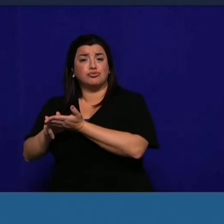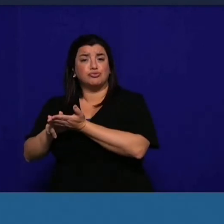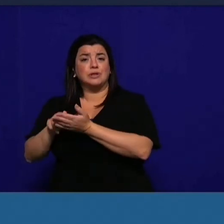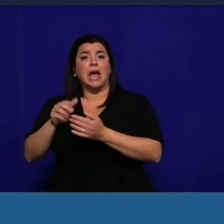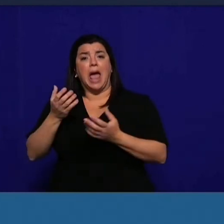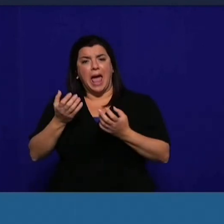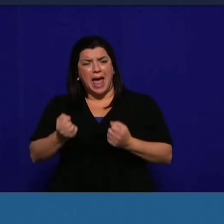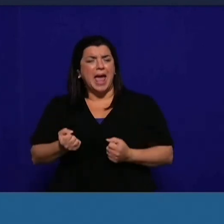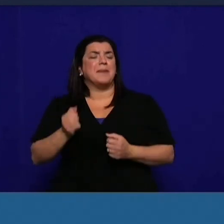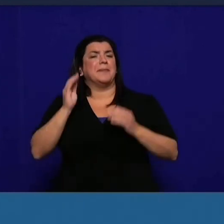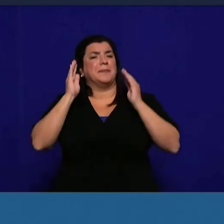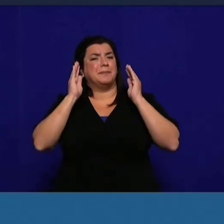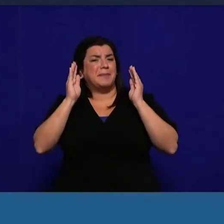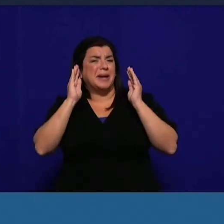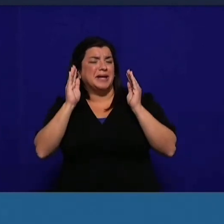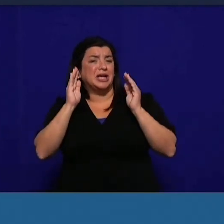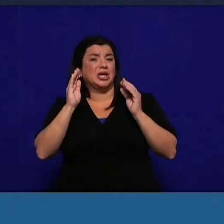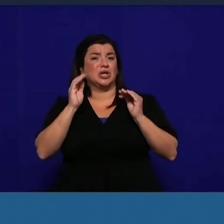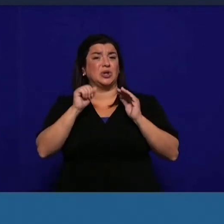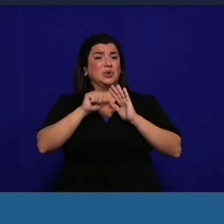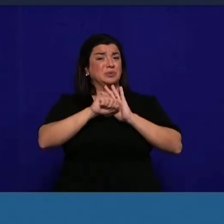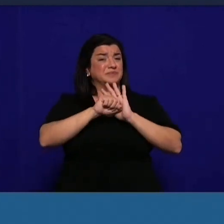inti persuna jkollu il-COVID huwa